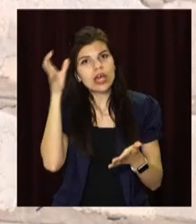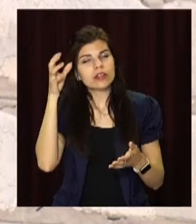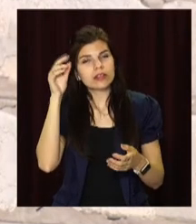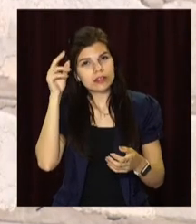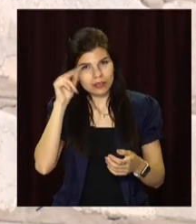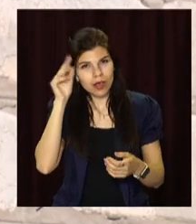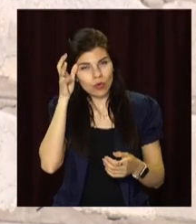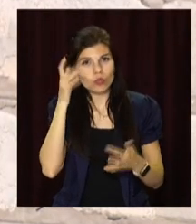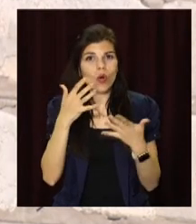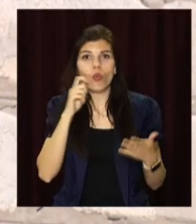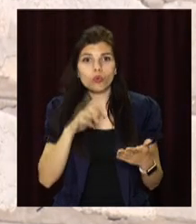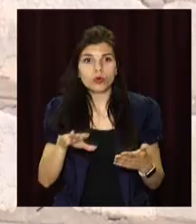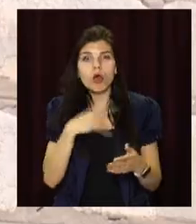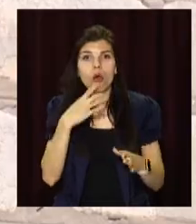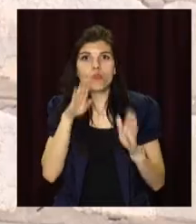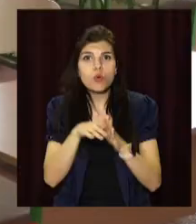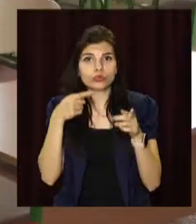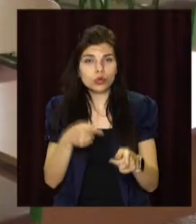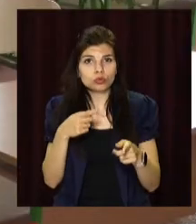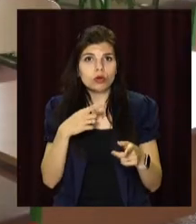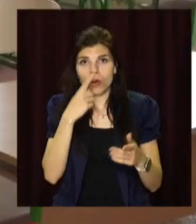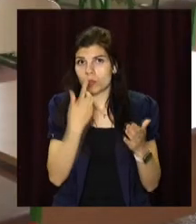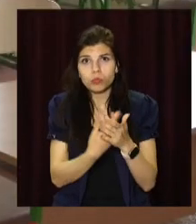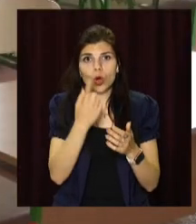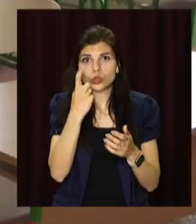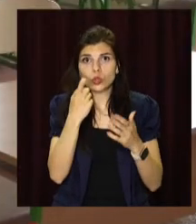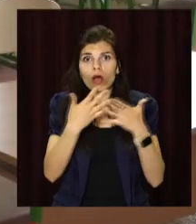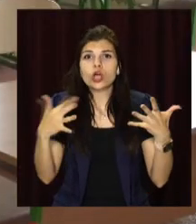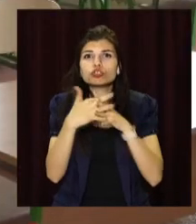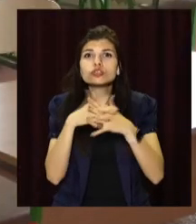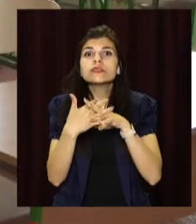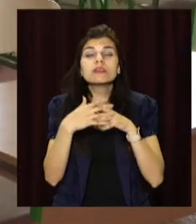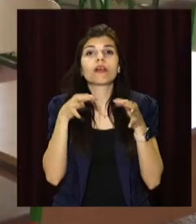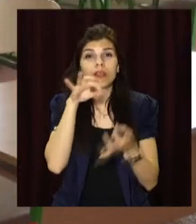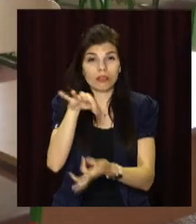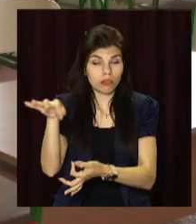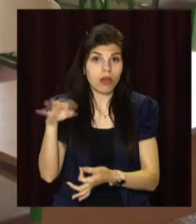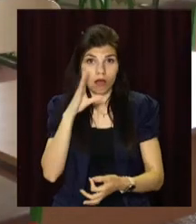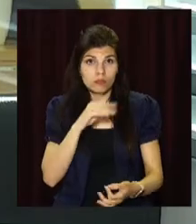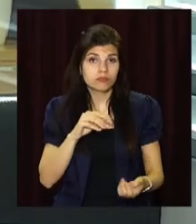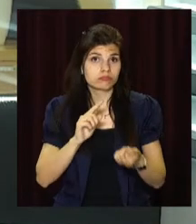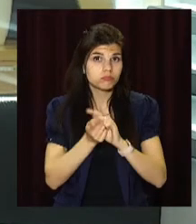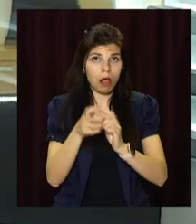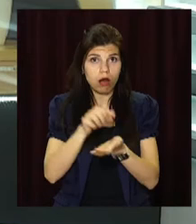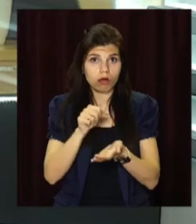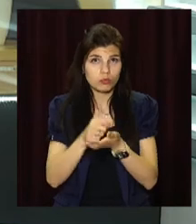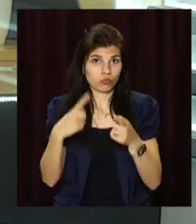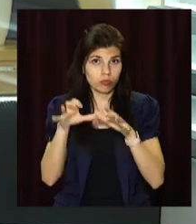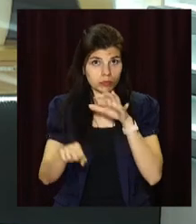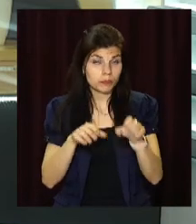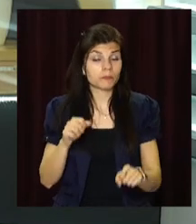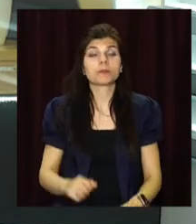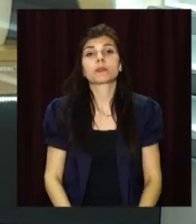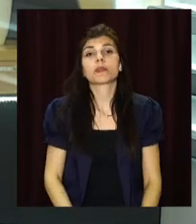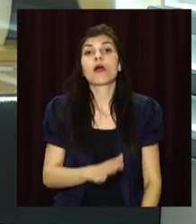комітеті, з питань освіти, науки та інновацій в Україні під загрозою ліквідації майже сотня сільських шкіл. Перший пішов. В